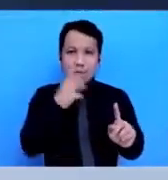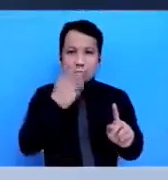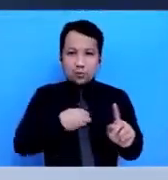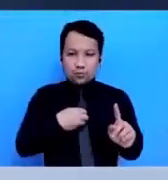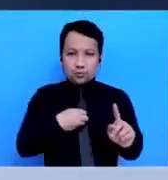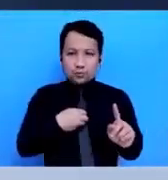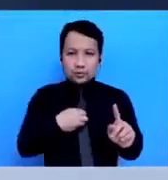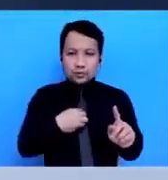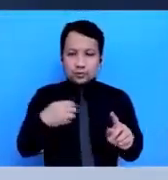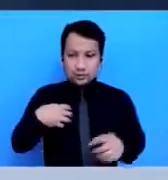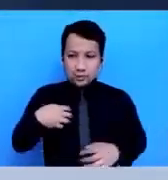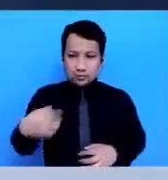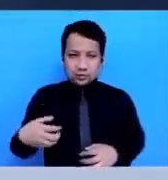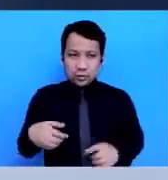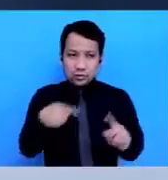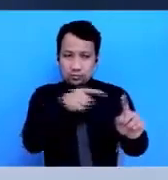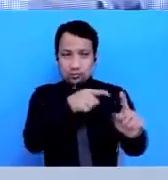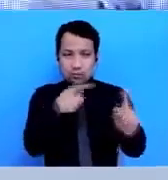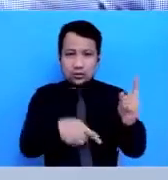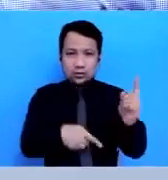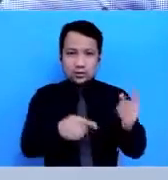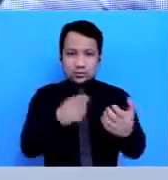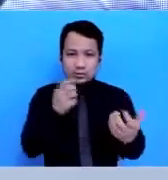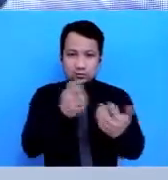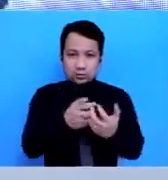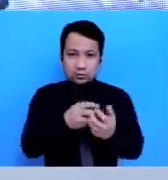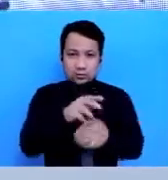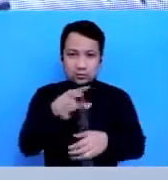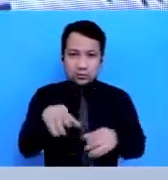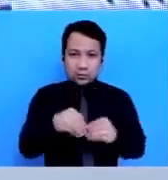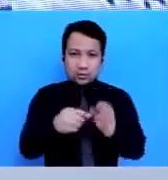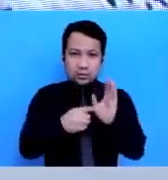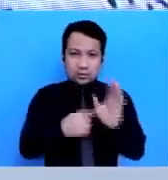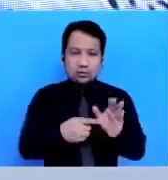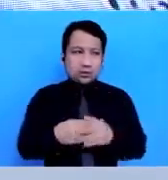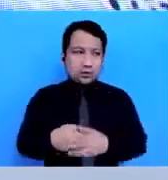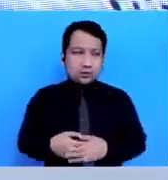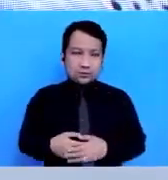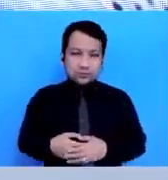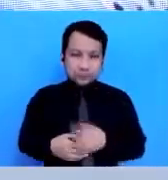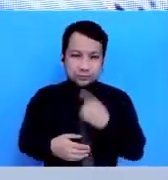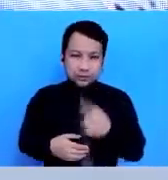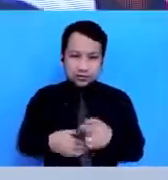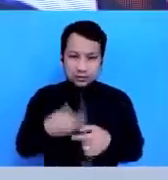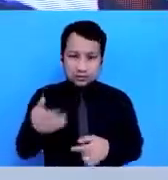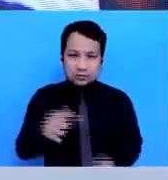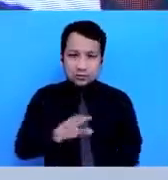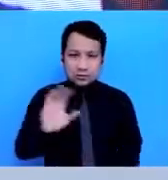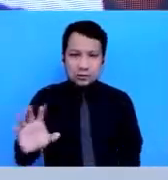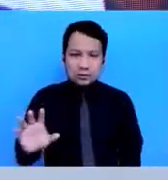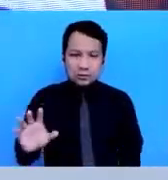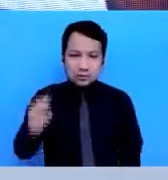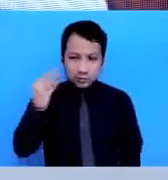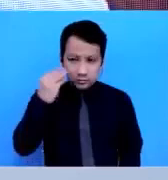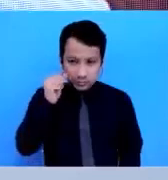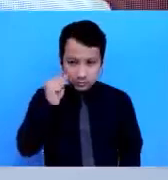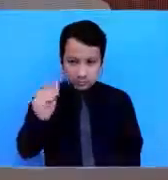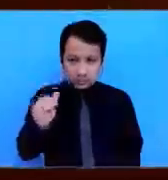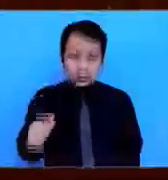mga pulis na nadawit na rin sa pagdinig ng Senado. Nasa front line ang balitang yan, si Marlene Alcaide.